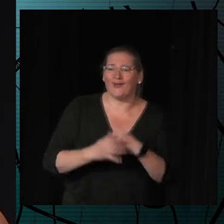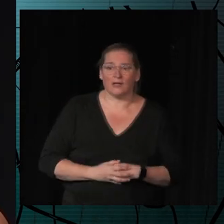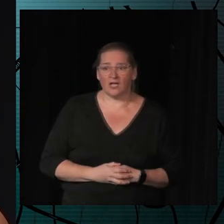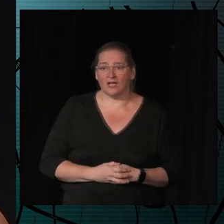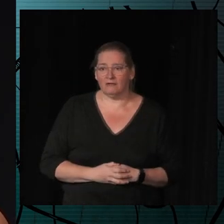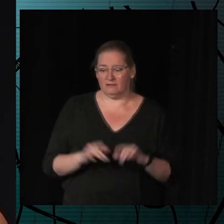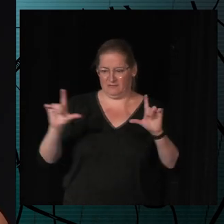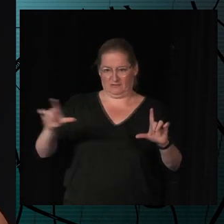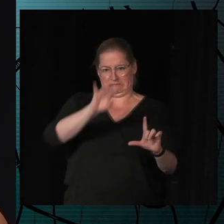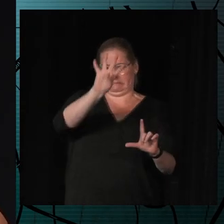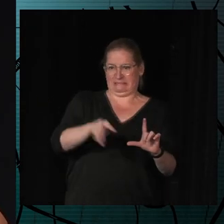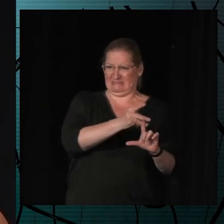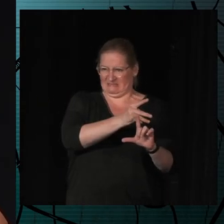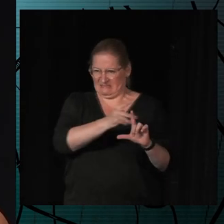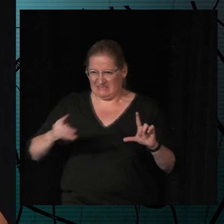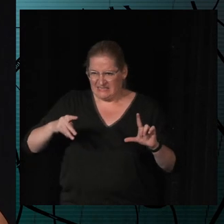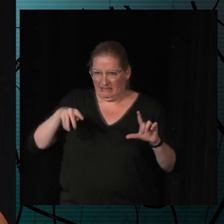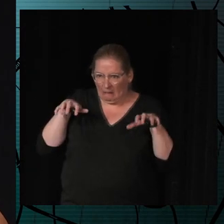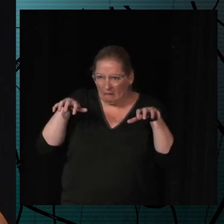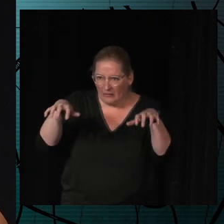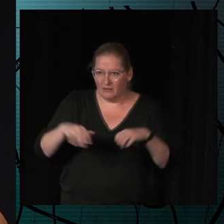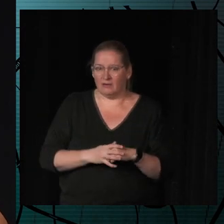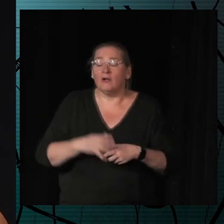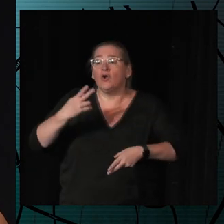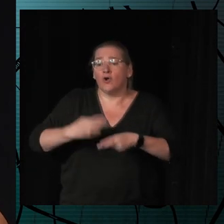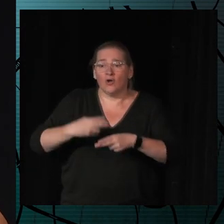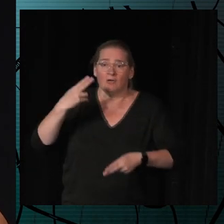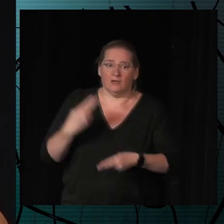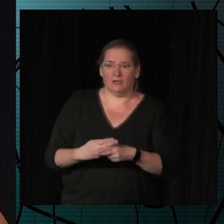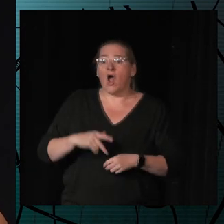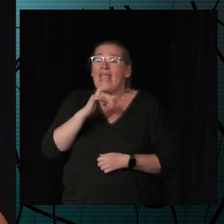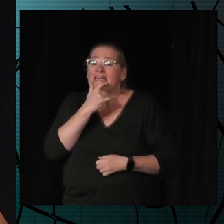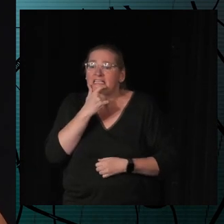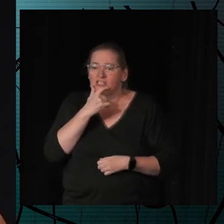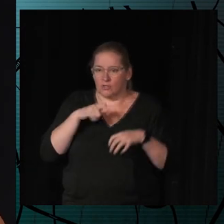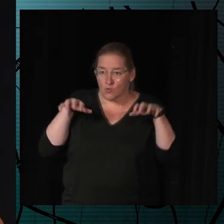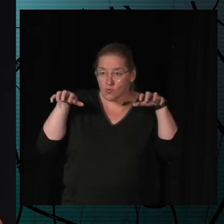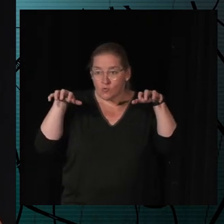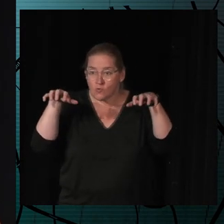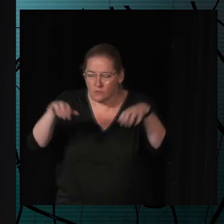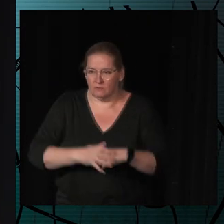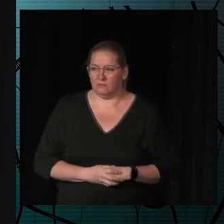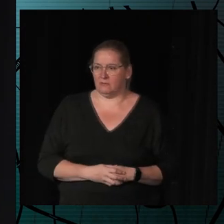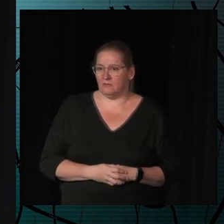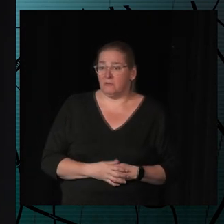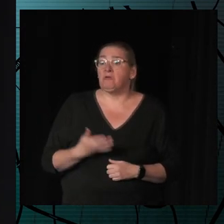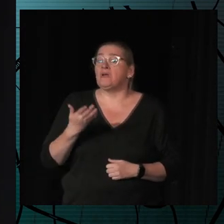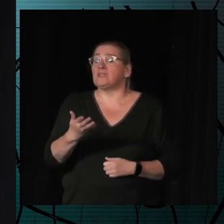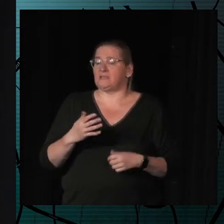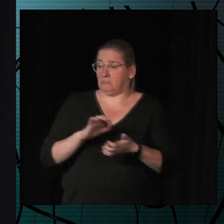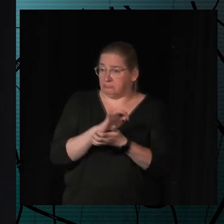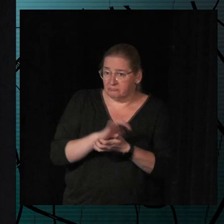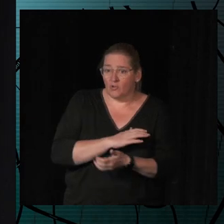pixel art et donc sur du point and click horrifique ça s'appelle donc le jeu s'appelle un English hunting c'est signé post-moderne euh